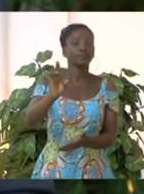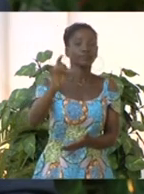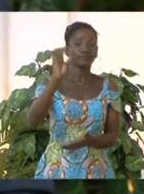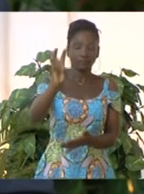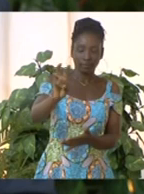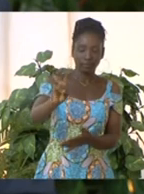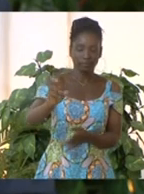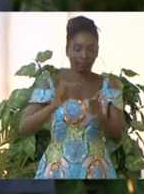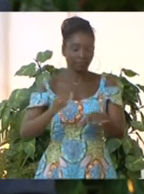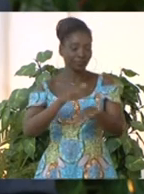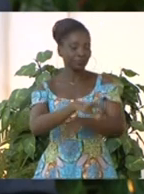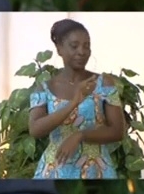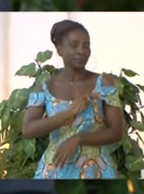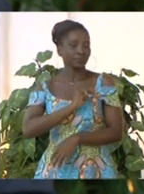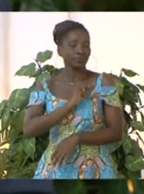Personnel d'astreinte,